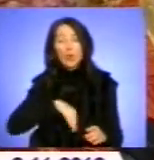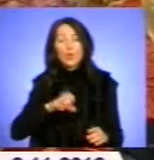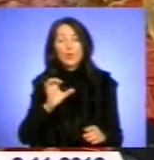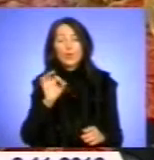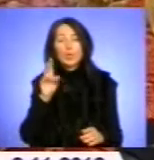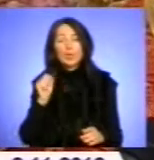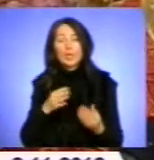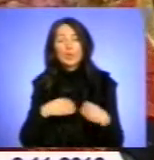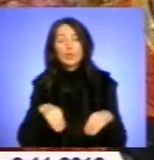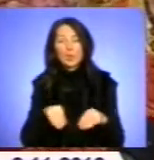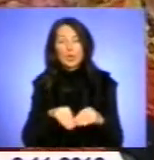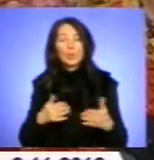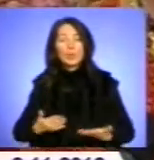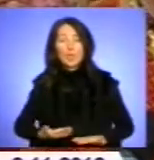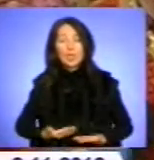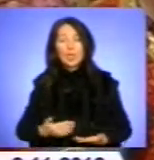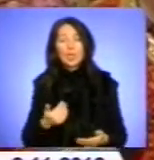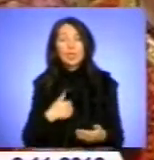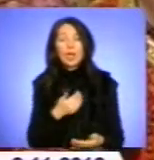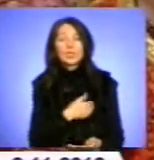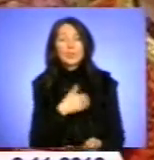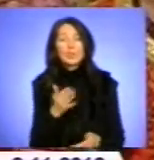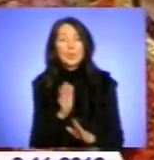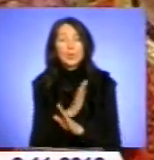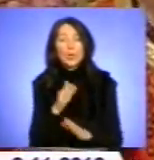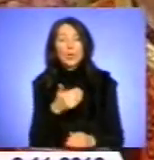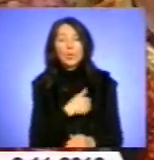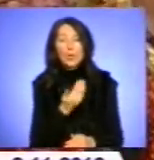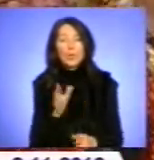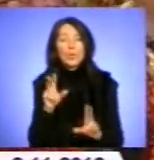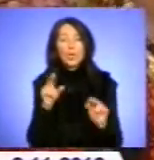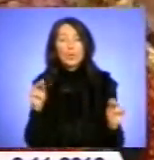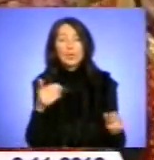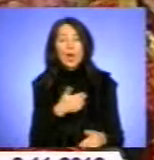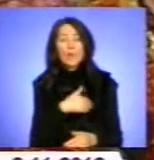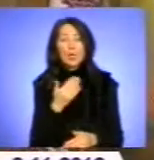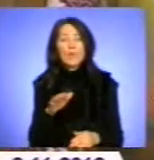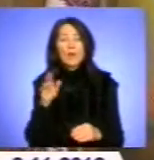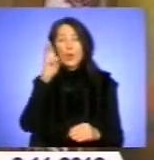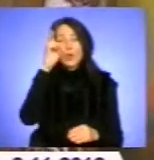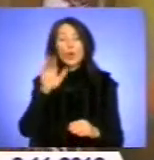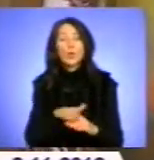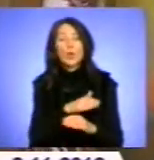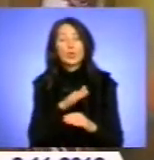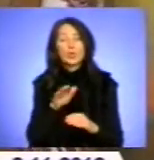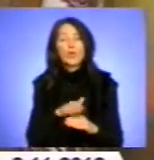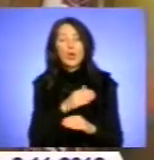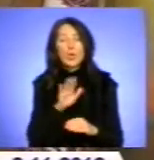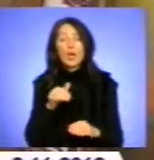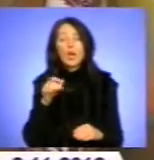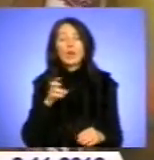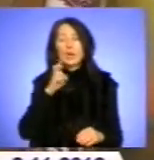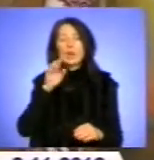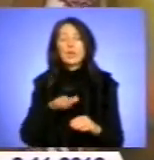в родинному, так в сімейному житті. Я зичу вам долі, я бажаю вам щастя, я бажаю вам Божого благословення, і нехай ласка